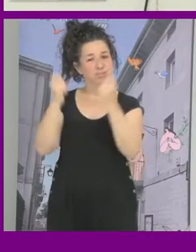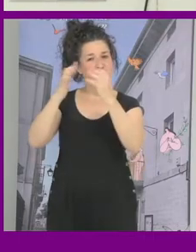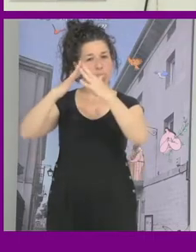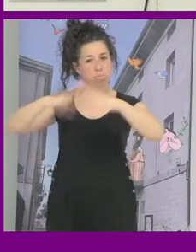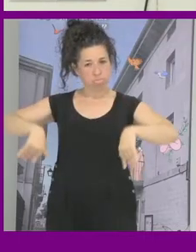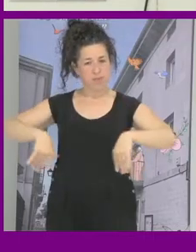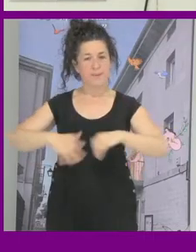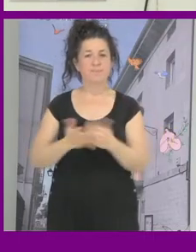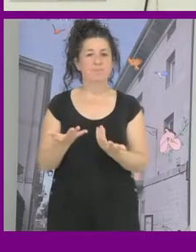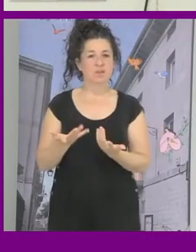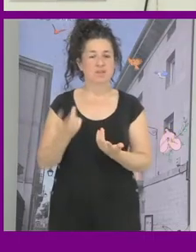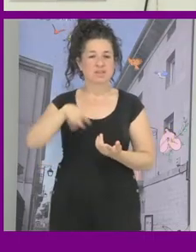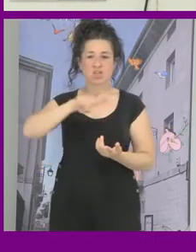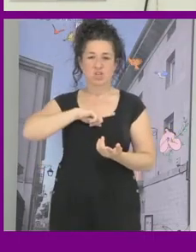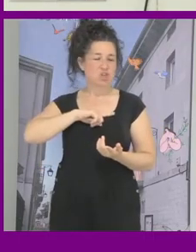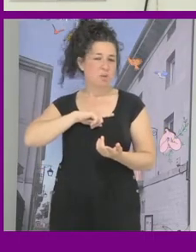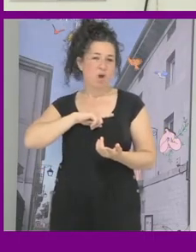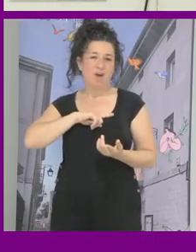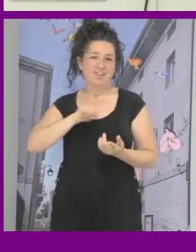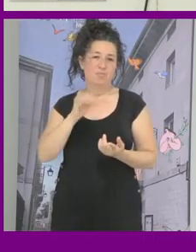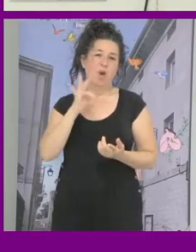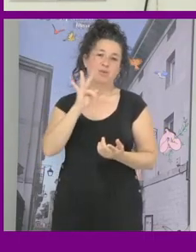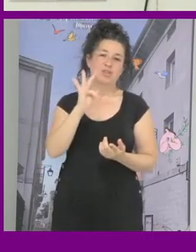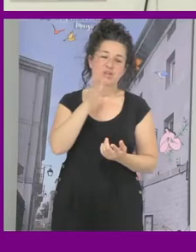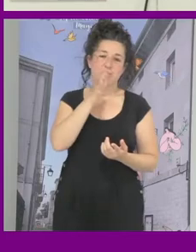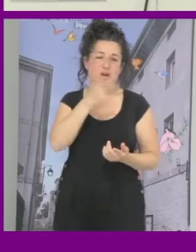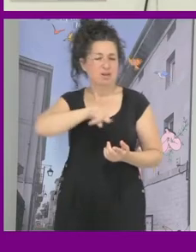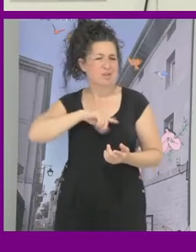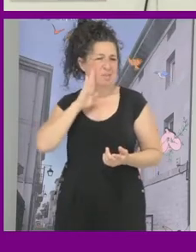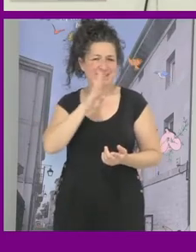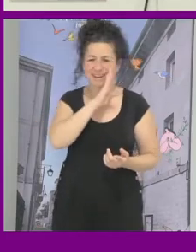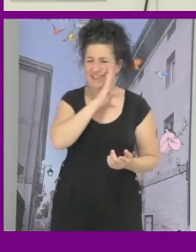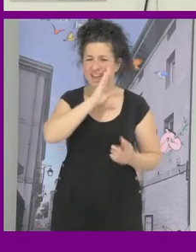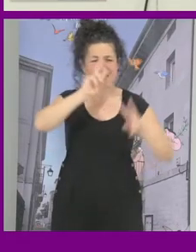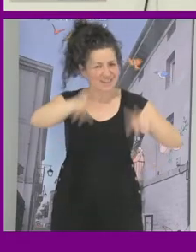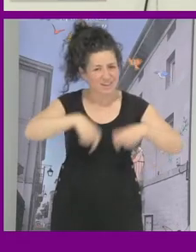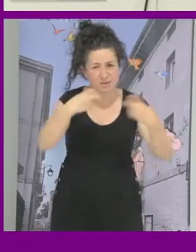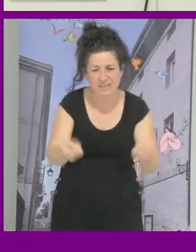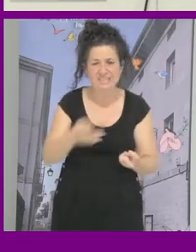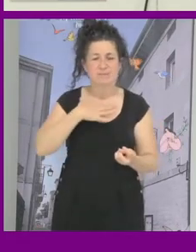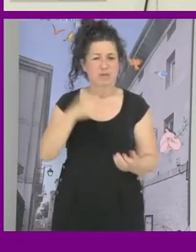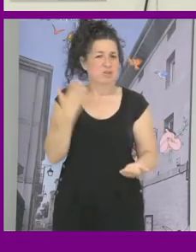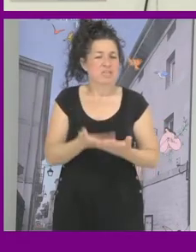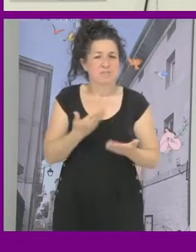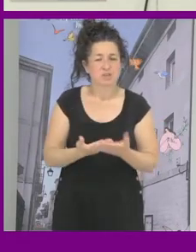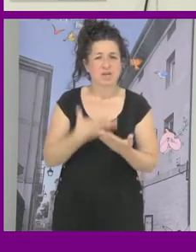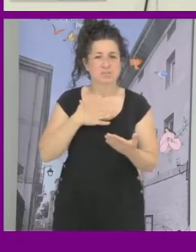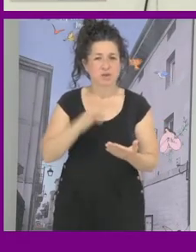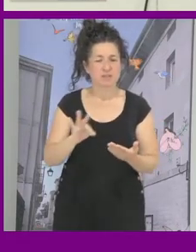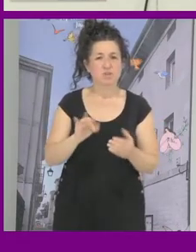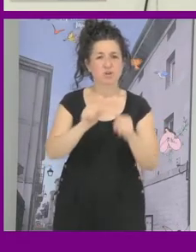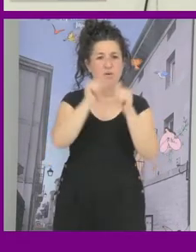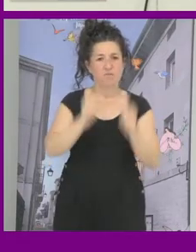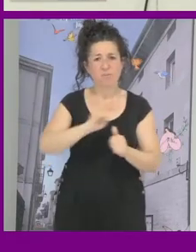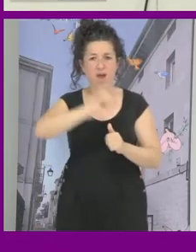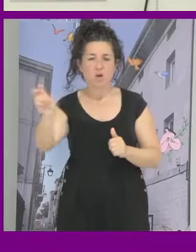gure amatasunak superiraultzaileak direla, etengabe, ba, erakusten dugula, ba, posible dela gurasotasuna desberdin